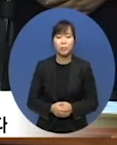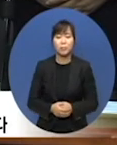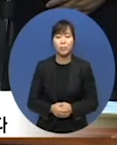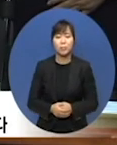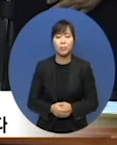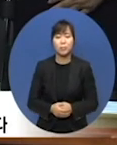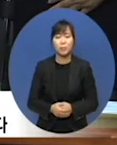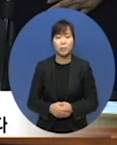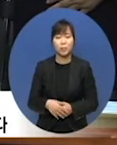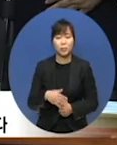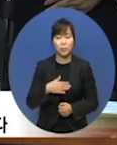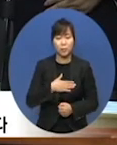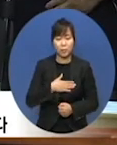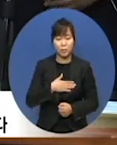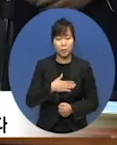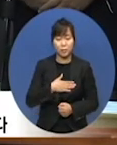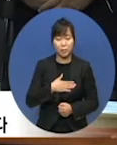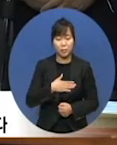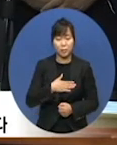네 이것은